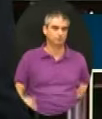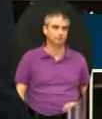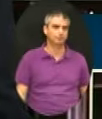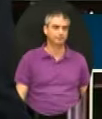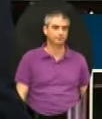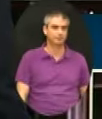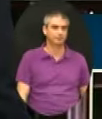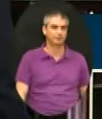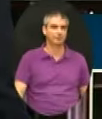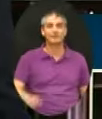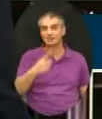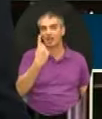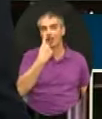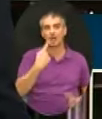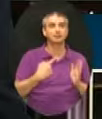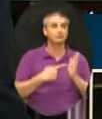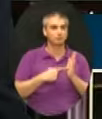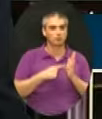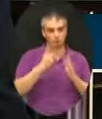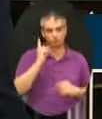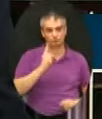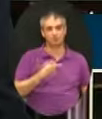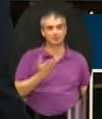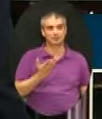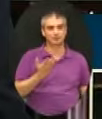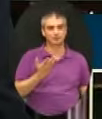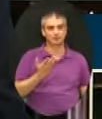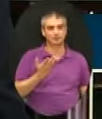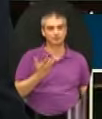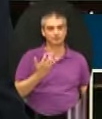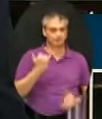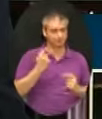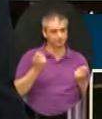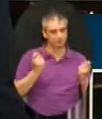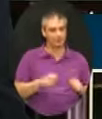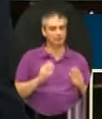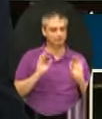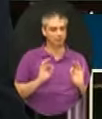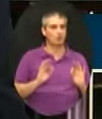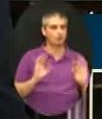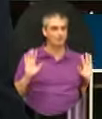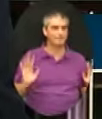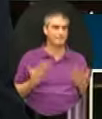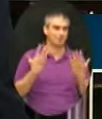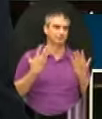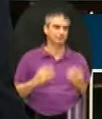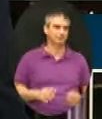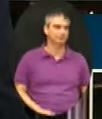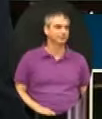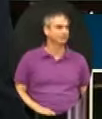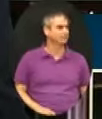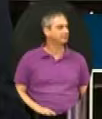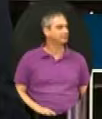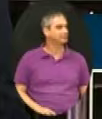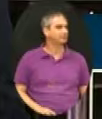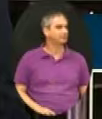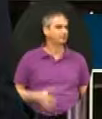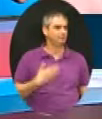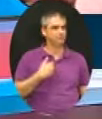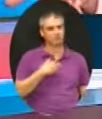ושזה אחת הסיבות שצריכים להביא ולסגור את זה מהר. אני רוצה לשאול דווקא